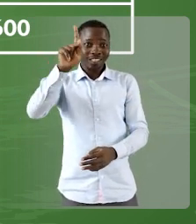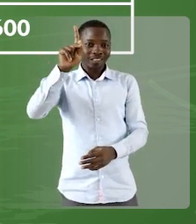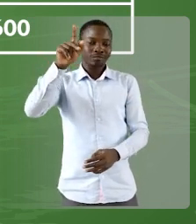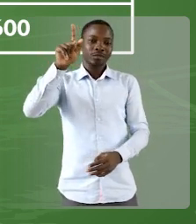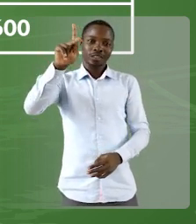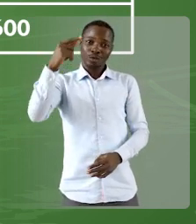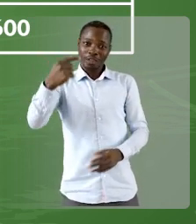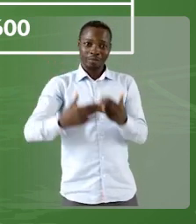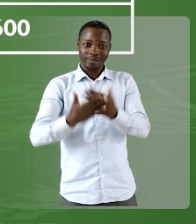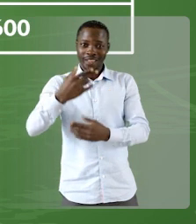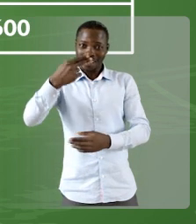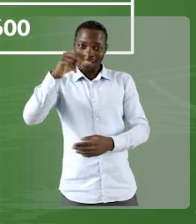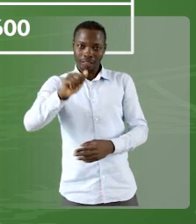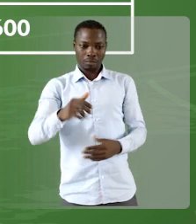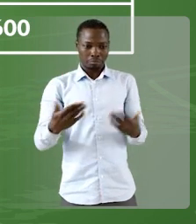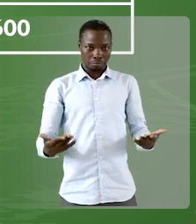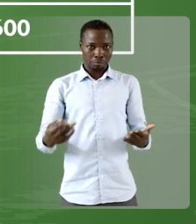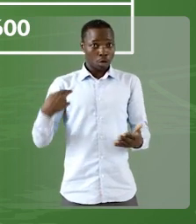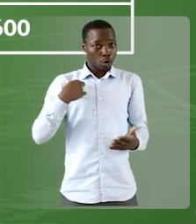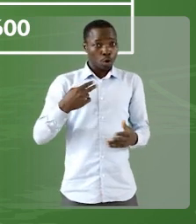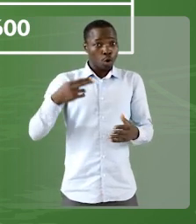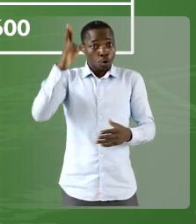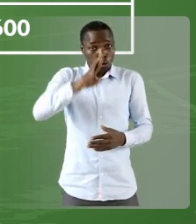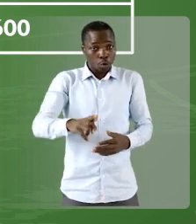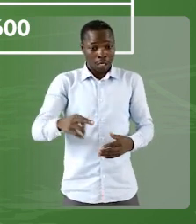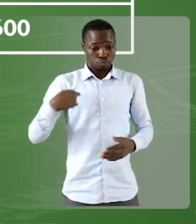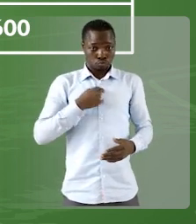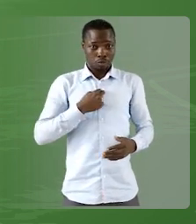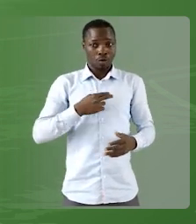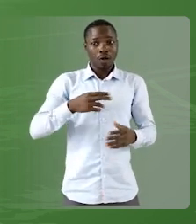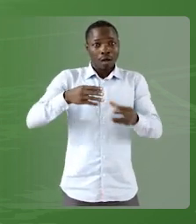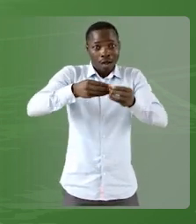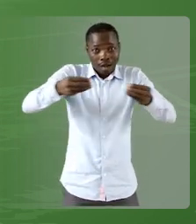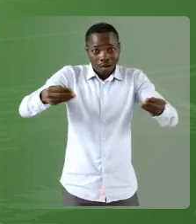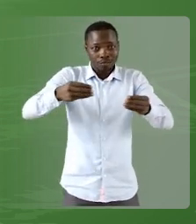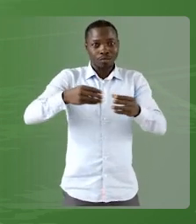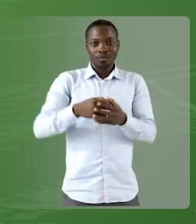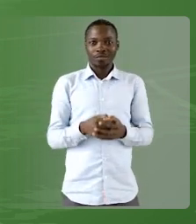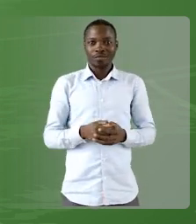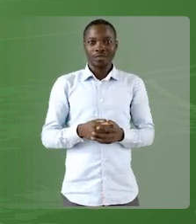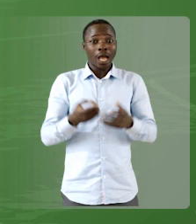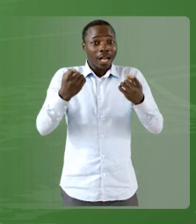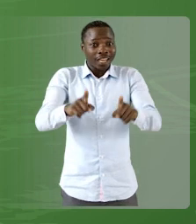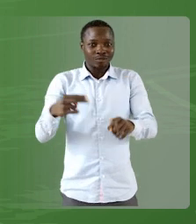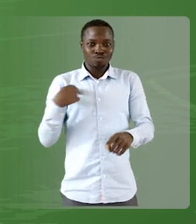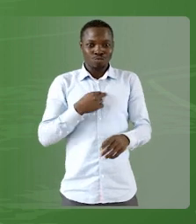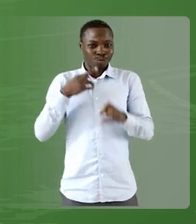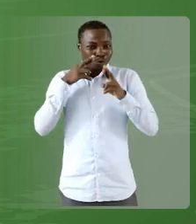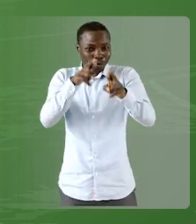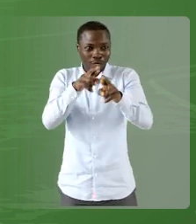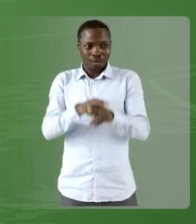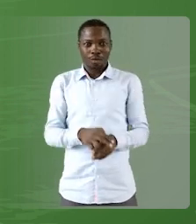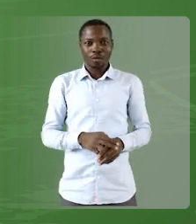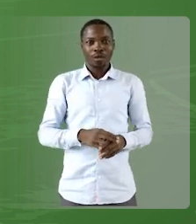Qu'allons-nous faire de ces résultats? Nous allons les analyser. Alors, qu'est-ce que nous pouvons dire? Quand nous regardons bien